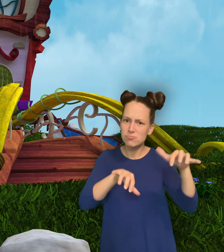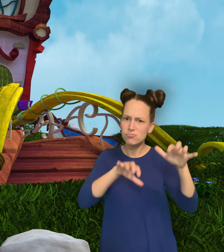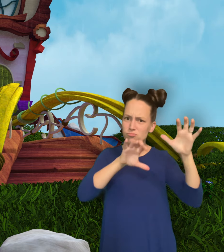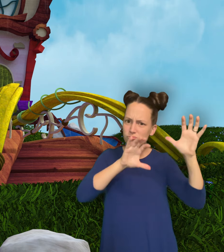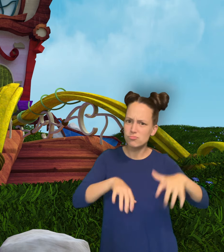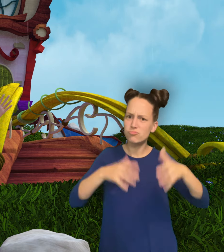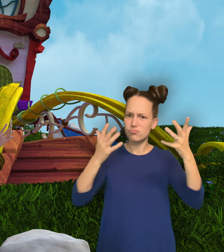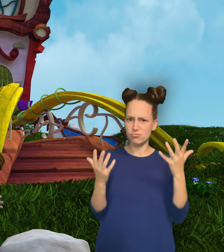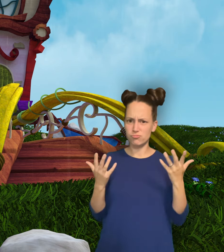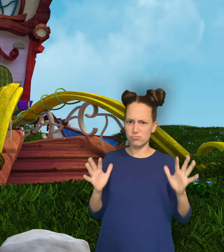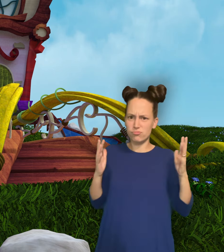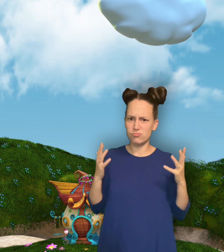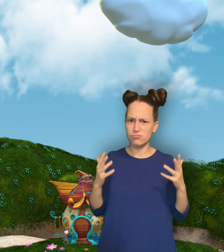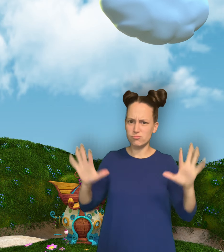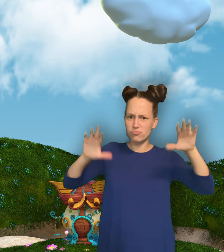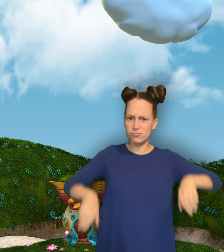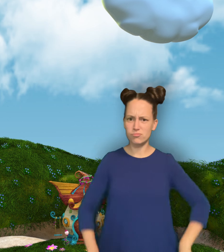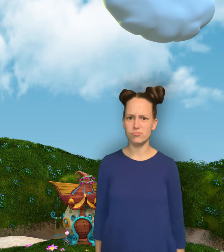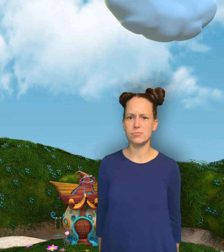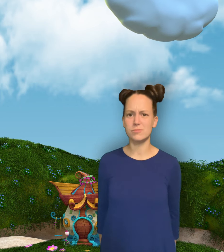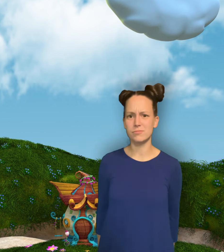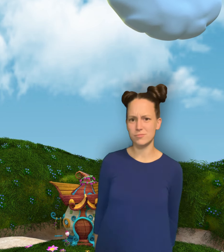雨ああっち